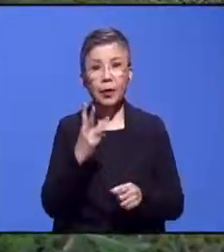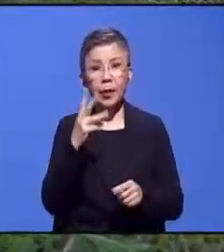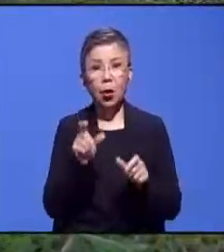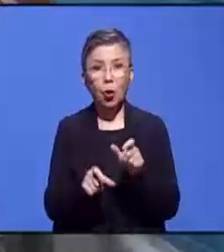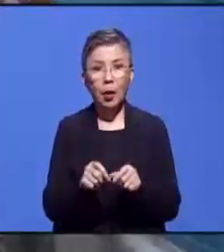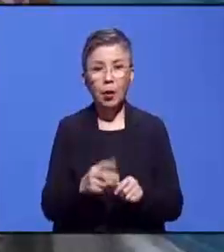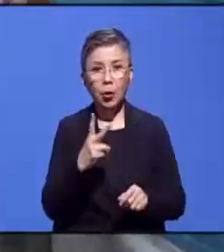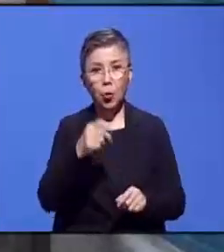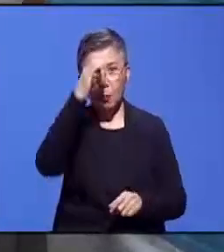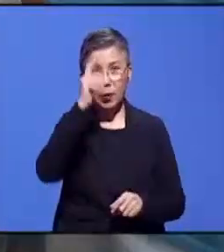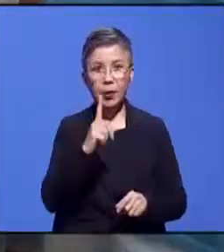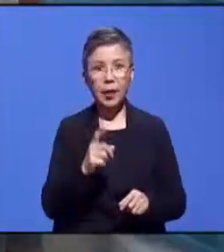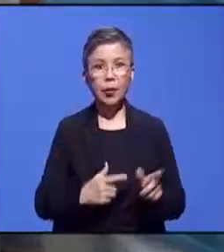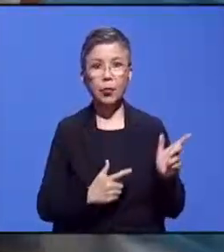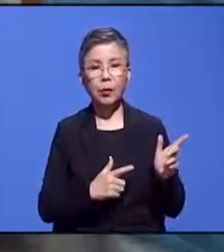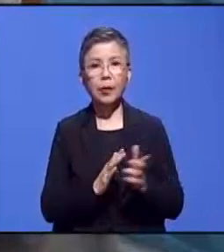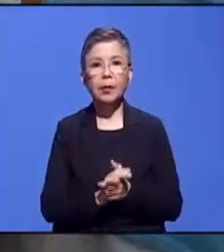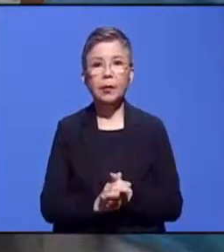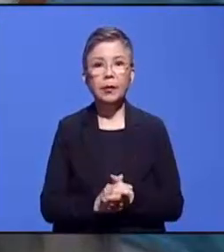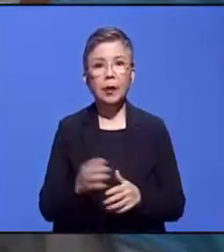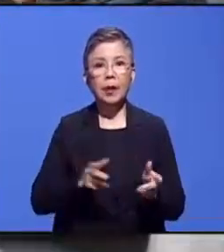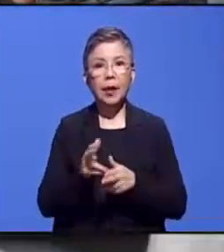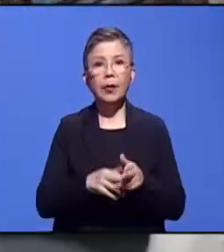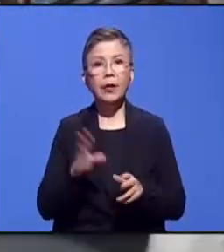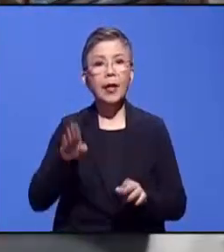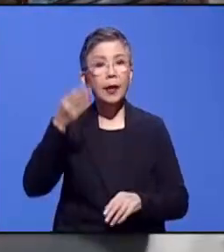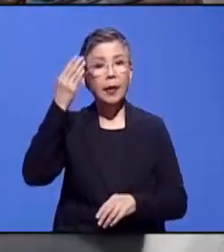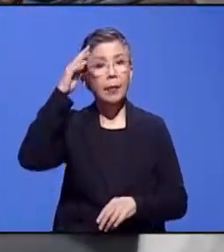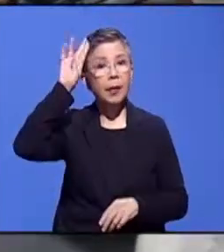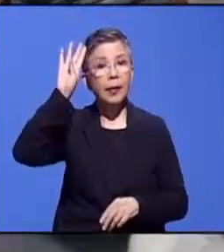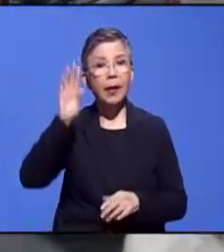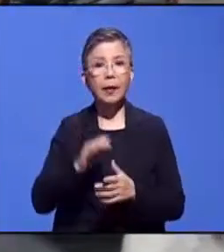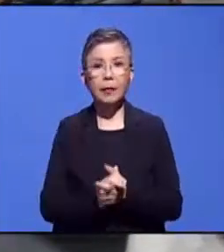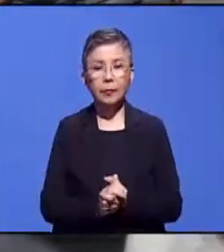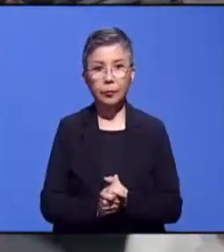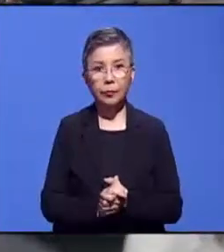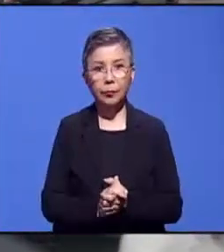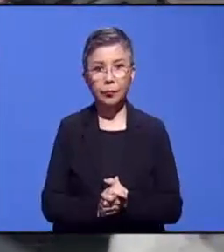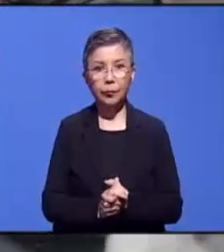TNI tertabrak kereta jurusan Jakarta-Blitar. Kartika Bagus, Sragen, Jawa Tengah.